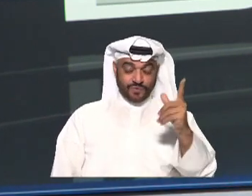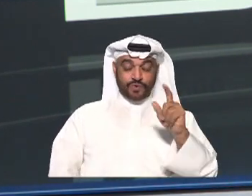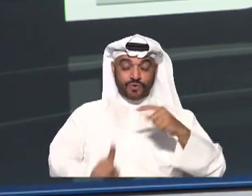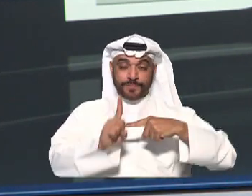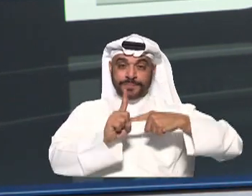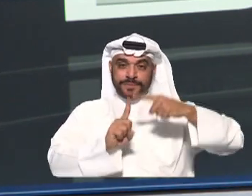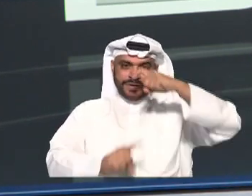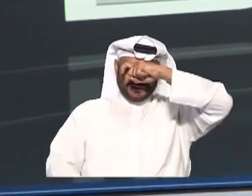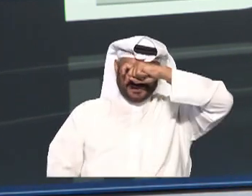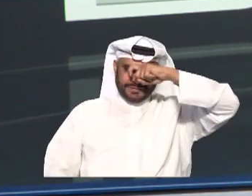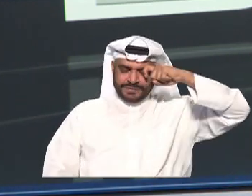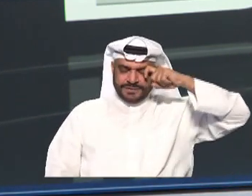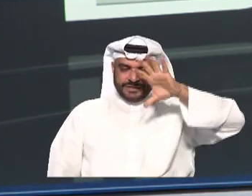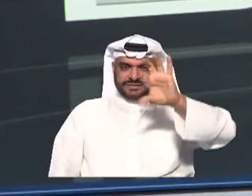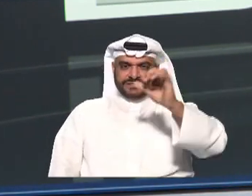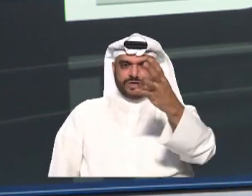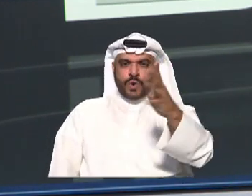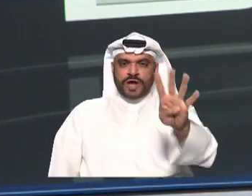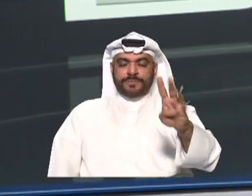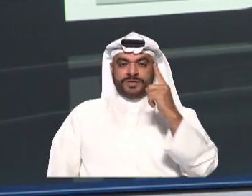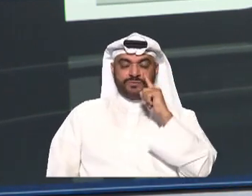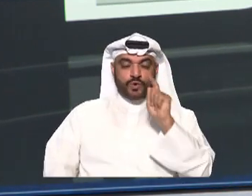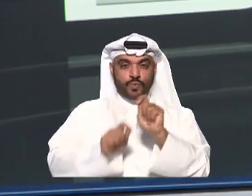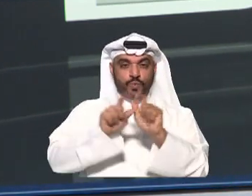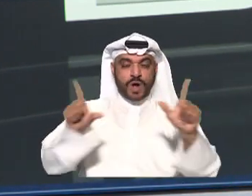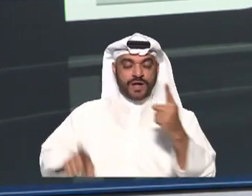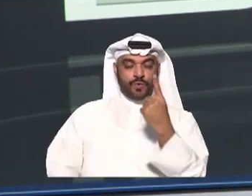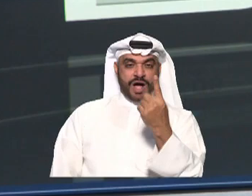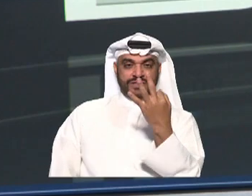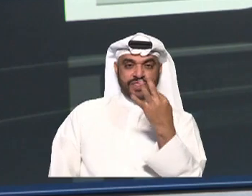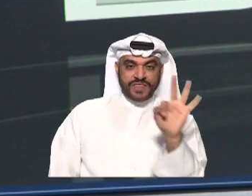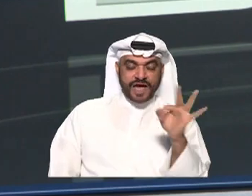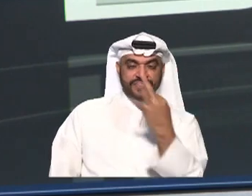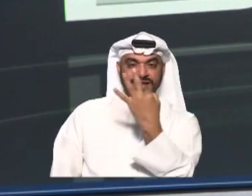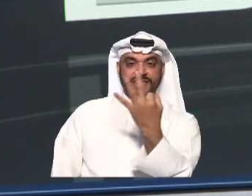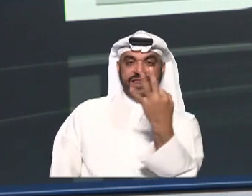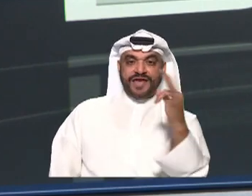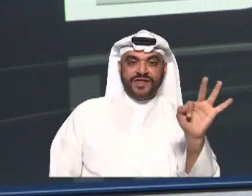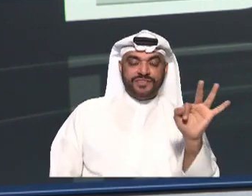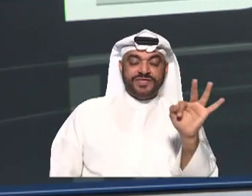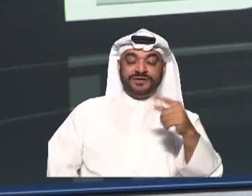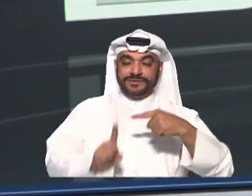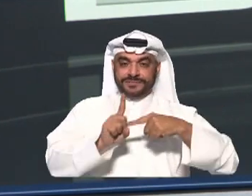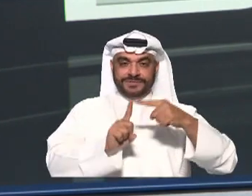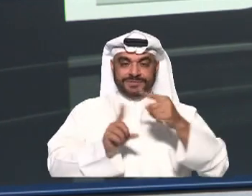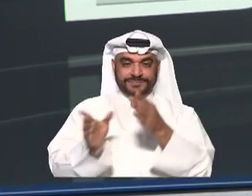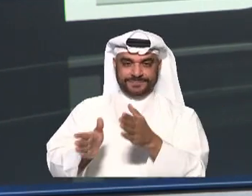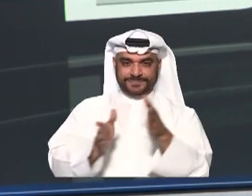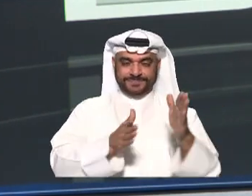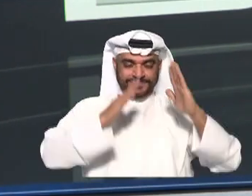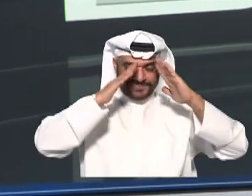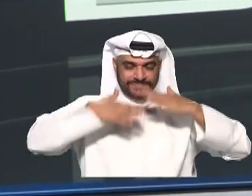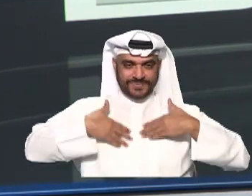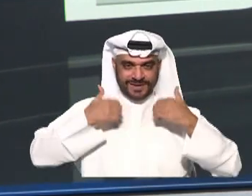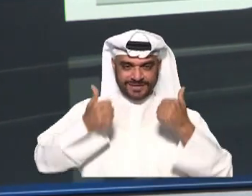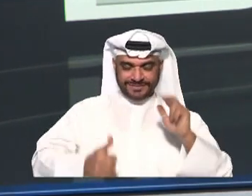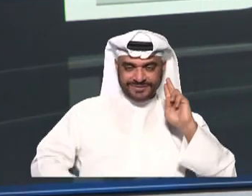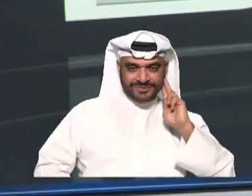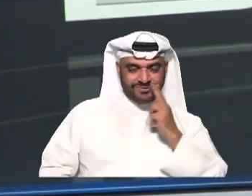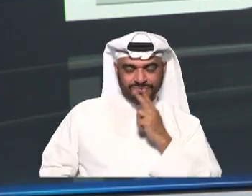درجة مئوية، أما الصغرى المتوقعة قد تصل ما بين 31 إلى 33 درجة مئوية. أعزائي المشاهدين إلى